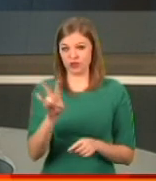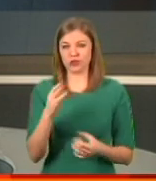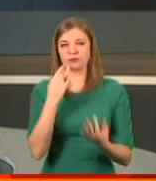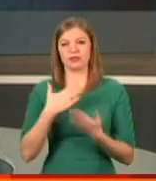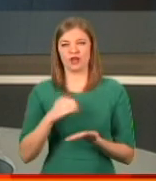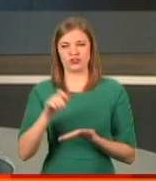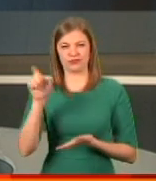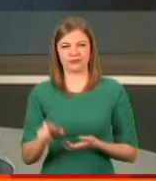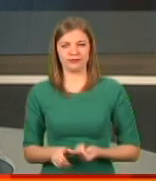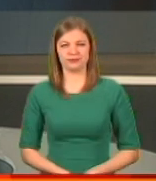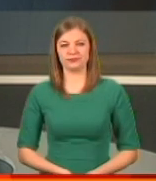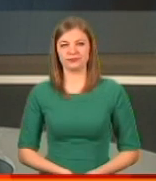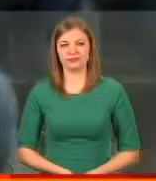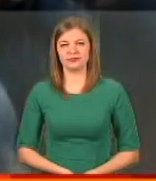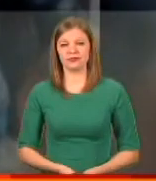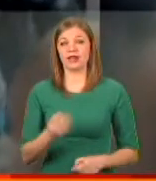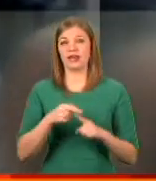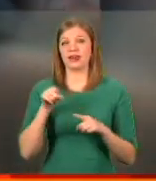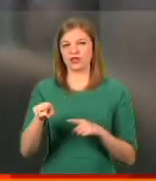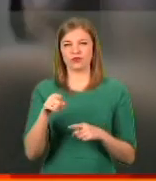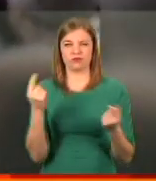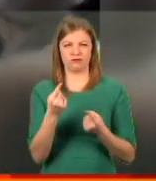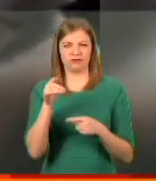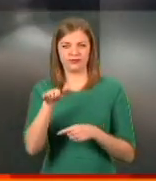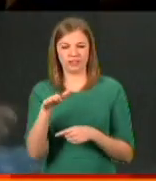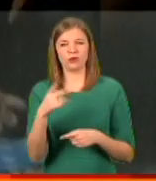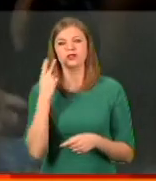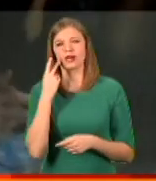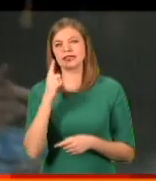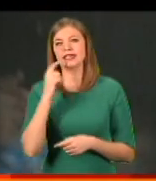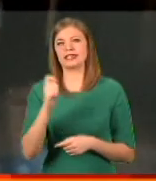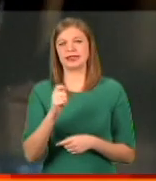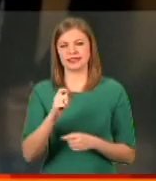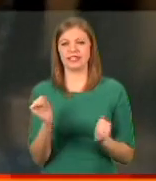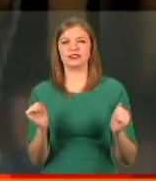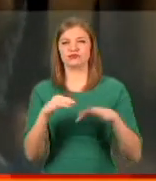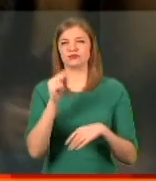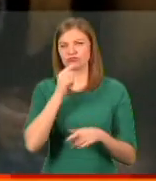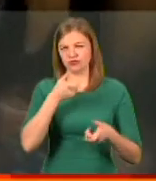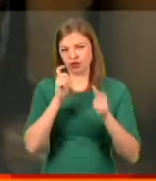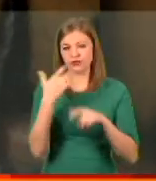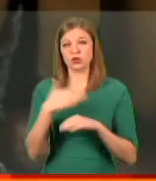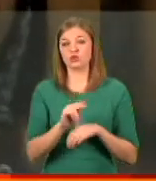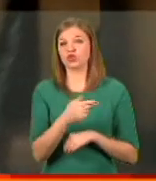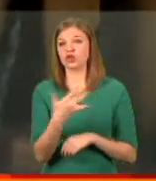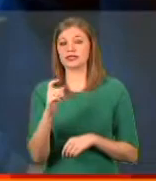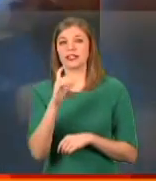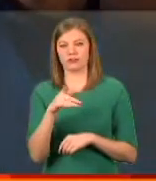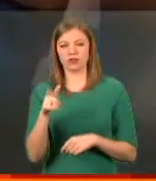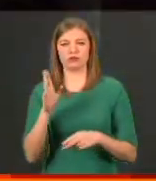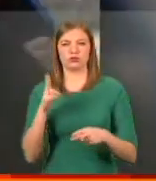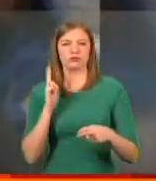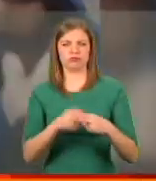спілкувався Андрій Почтів. На цьому аматорському відео традиційне недільне чаювання релігійної громади. Вже за кілька хвилин його